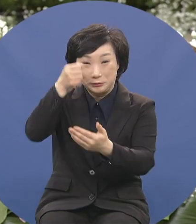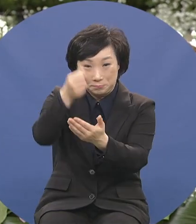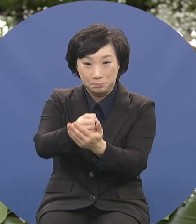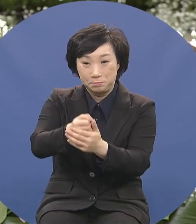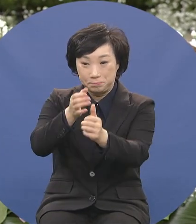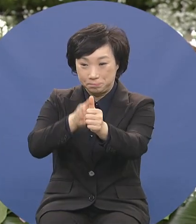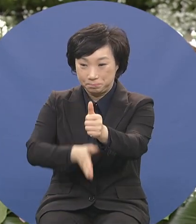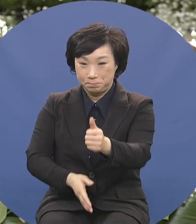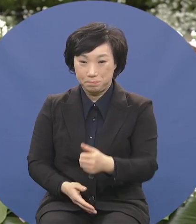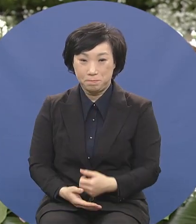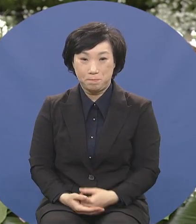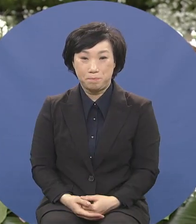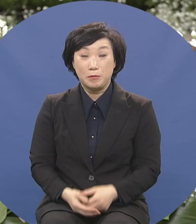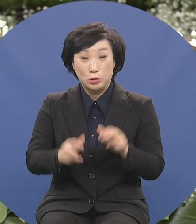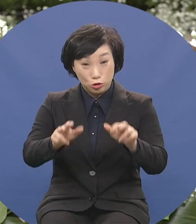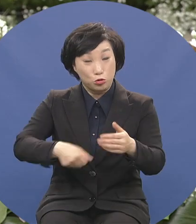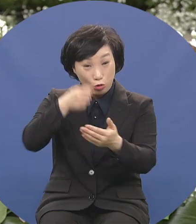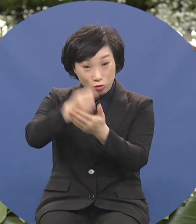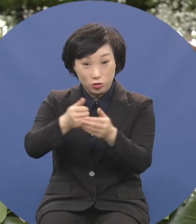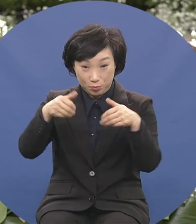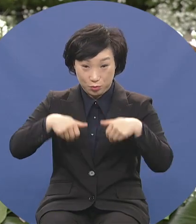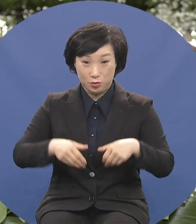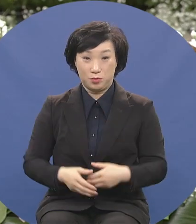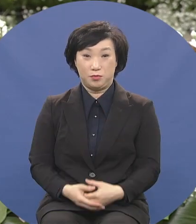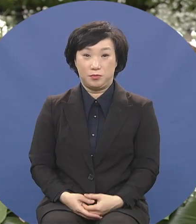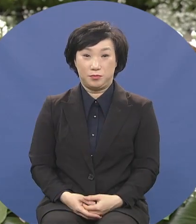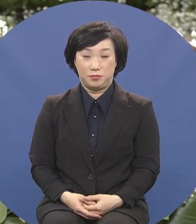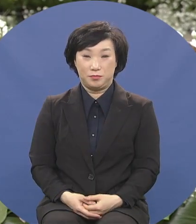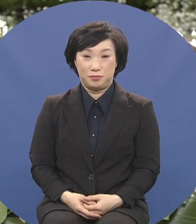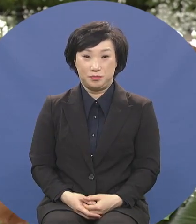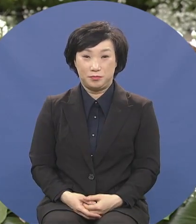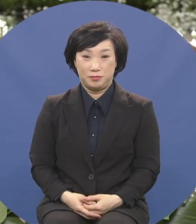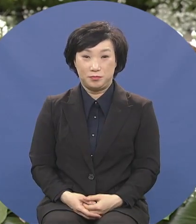결정하십시오. 지금 결정하십시오.